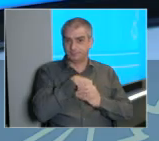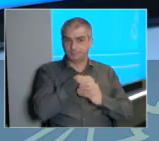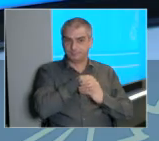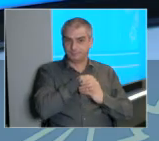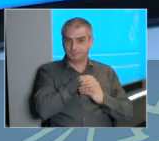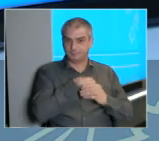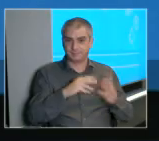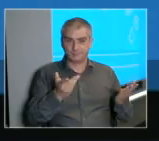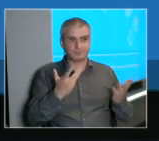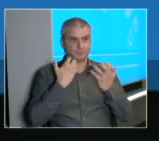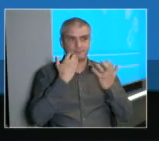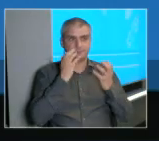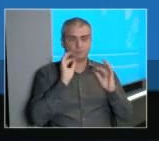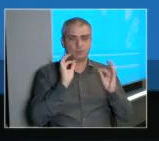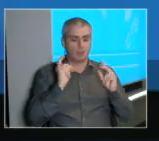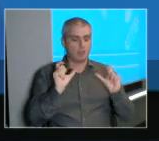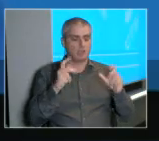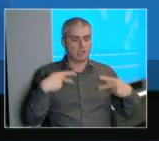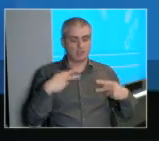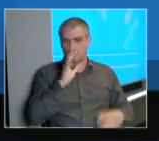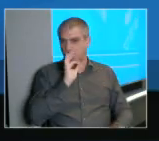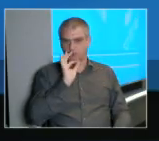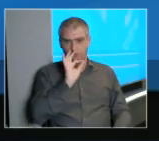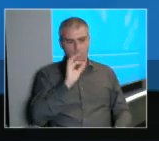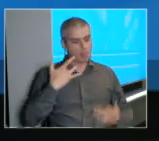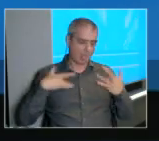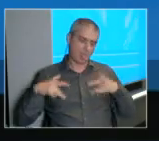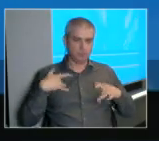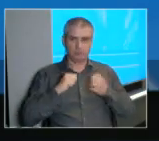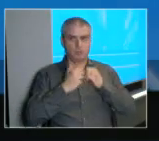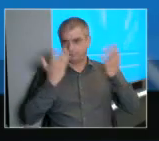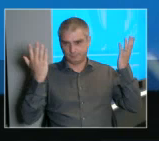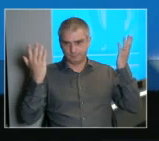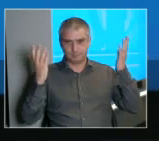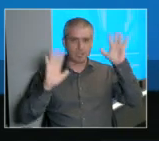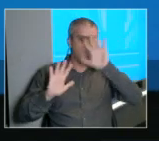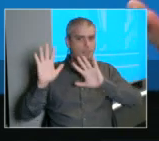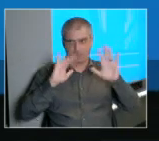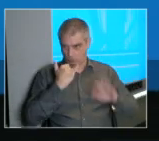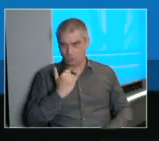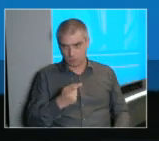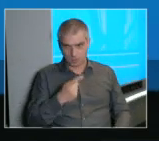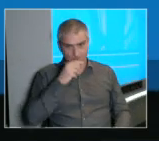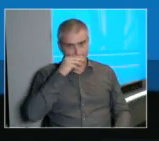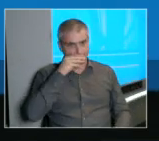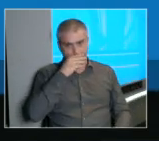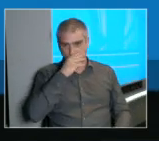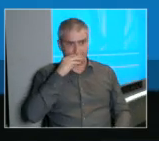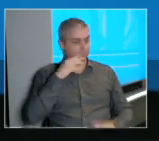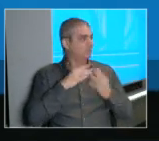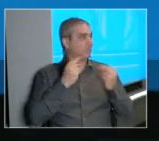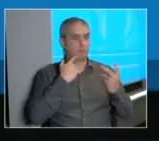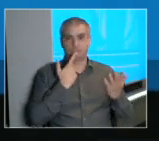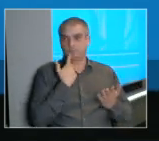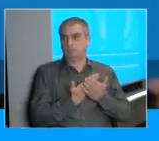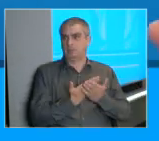באמת, הסיפור הזה של ההרתעה, של ההכחשה, או איך שקוראים לזה, העמימות, נכון? שנעלם לגמרי. יש שם